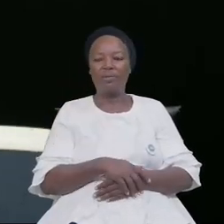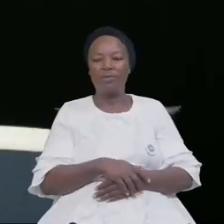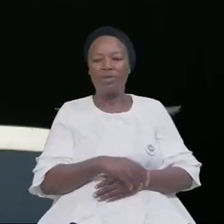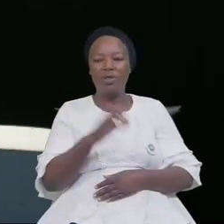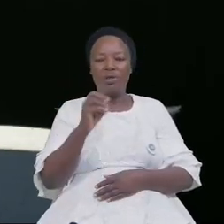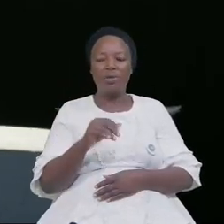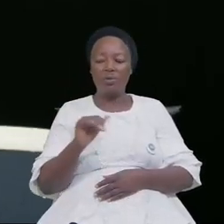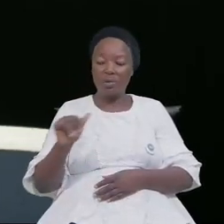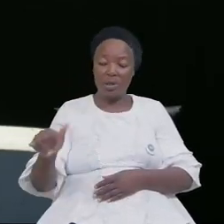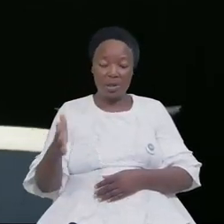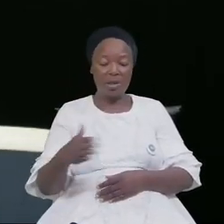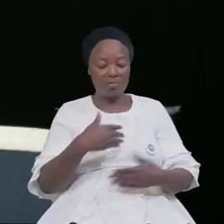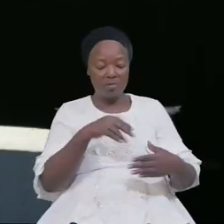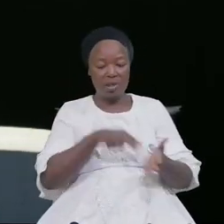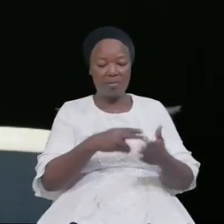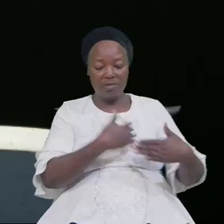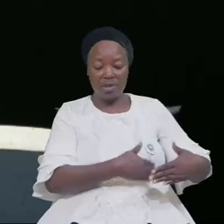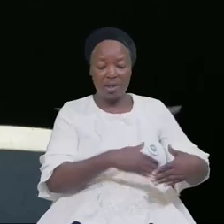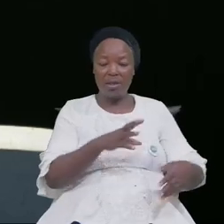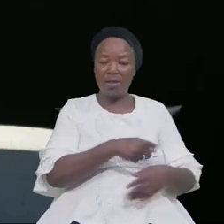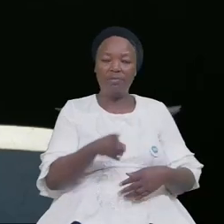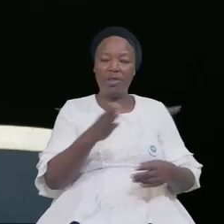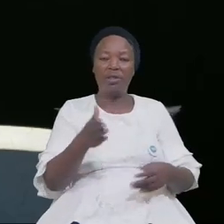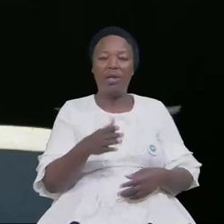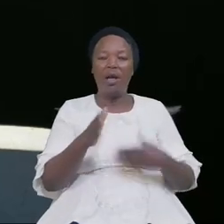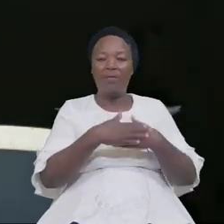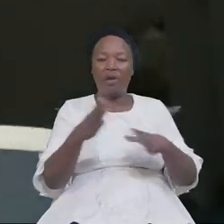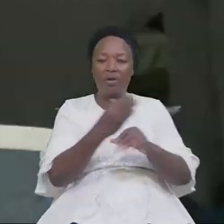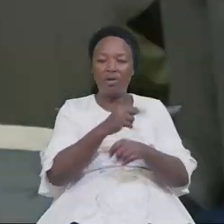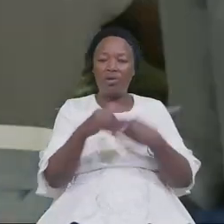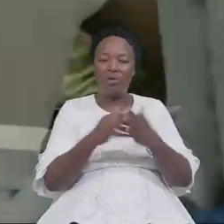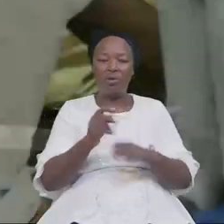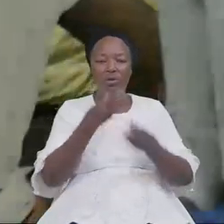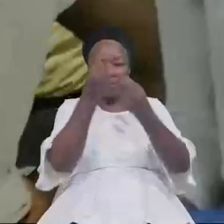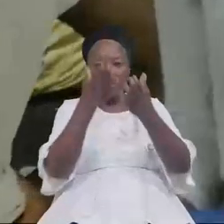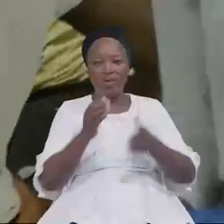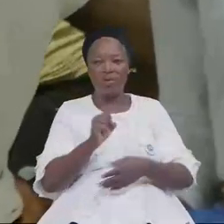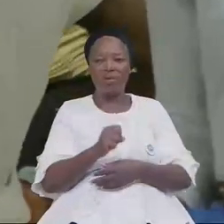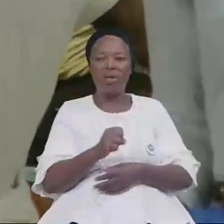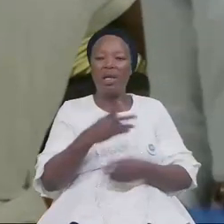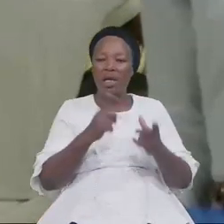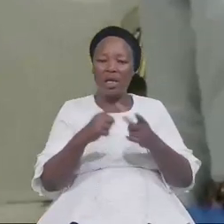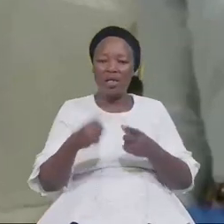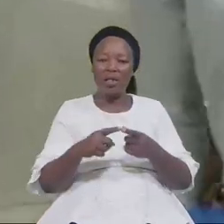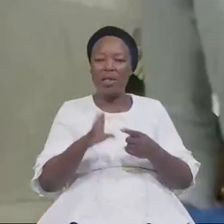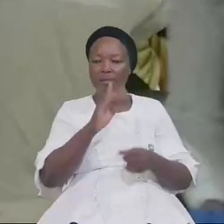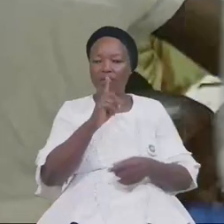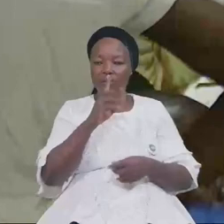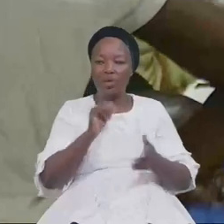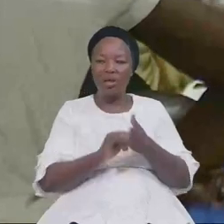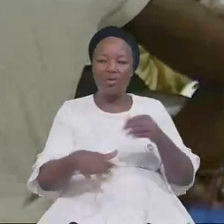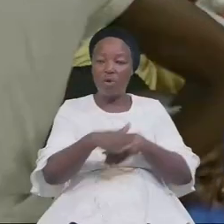les assister après la prière pour pouvoir les faire sortir à donner leur